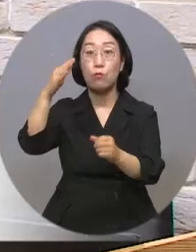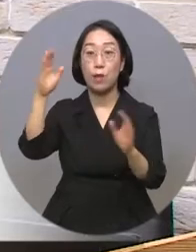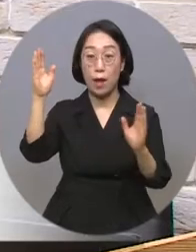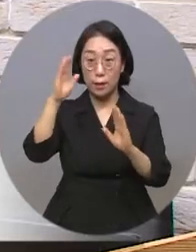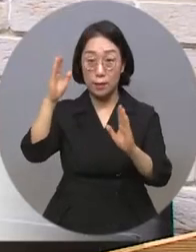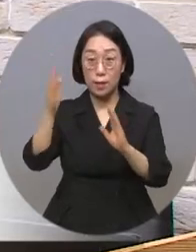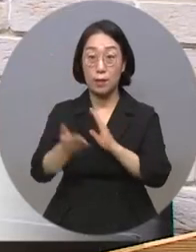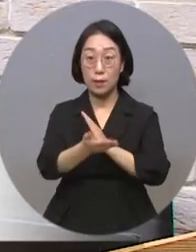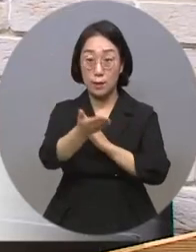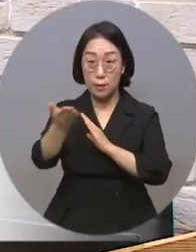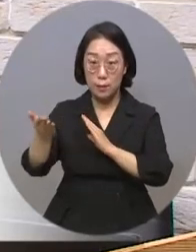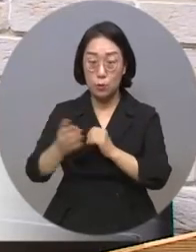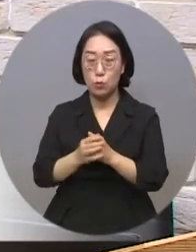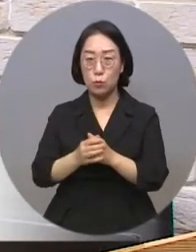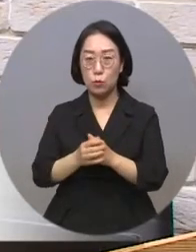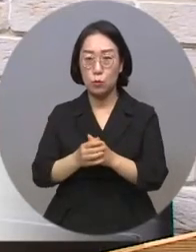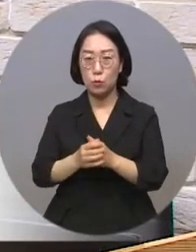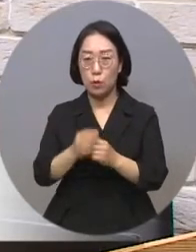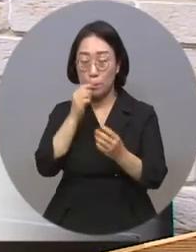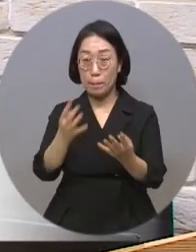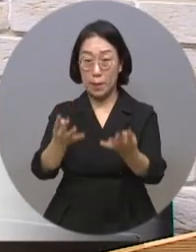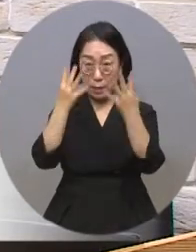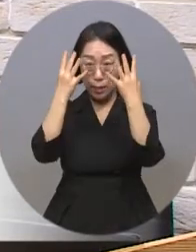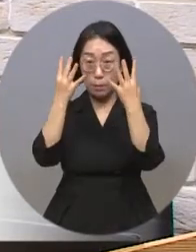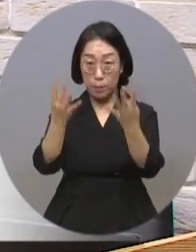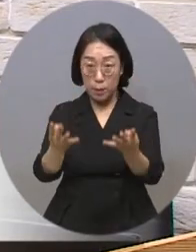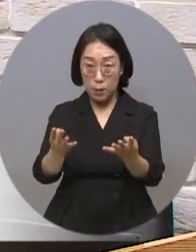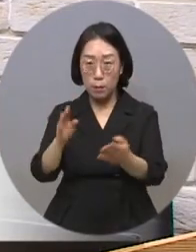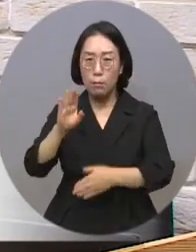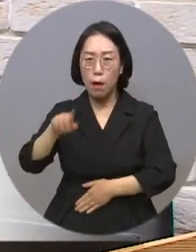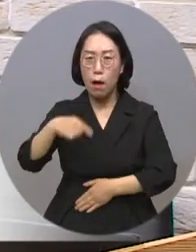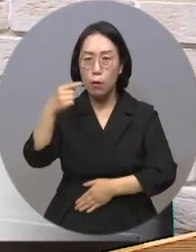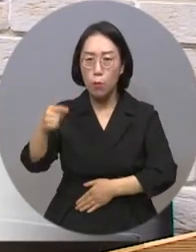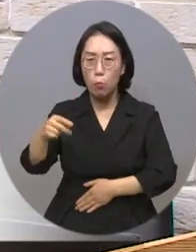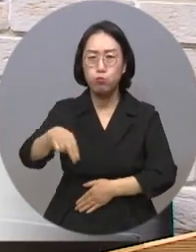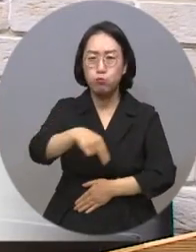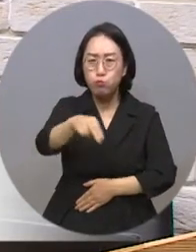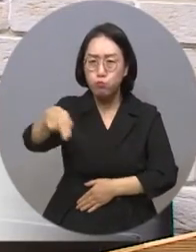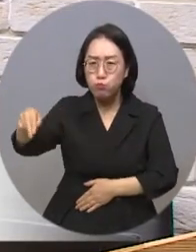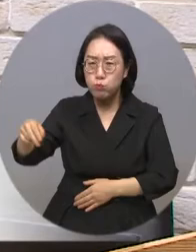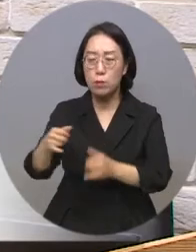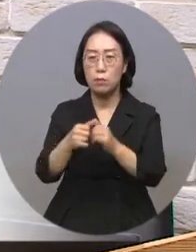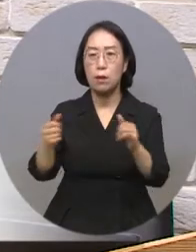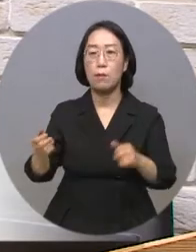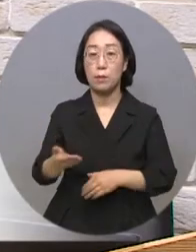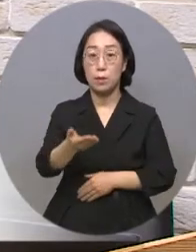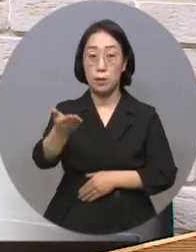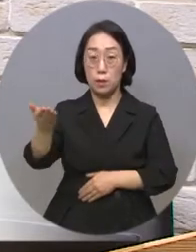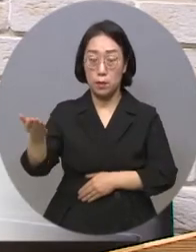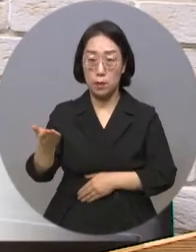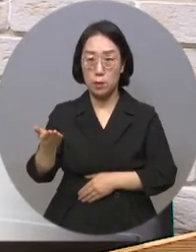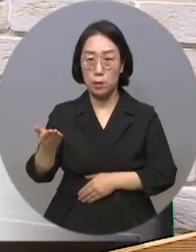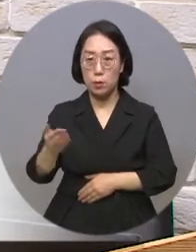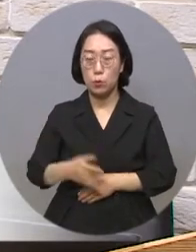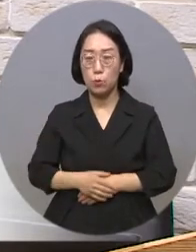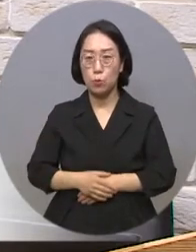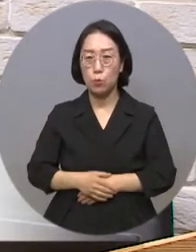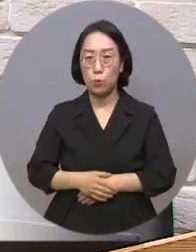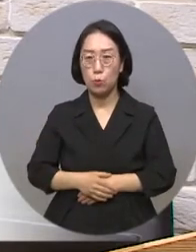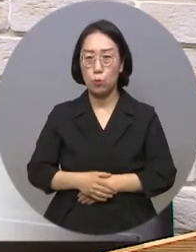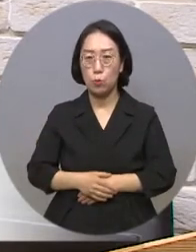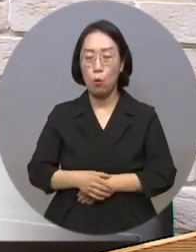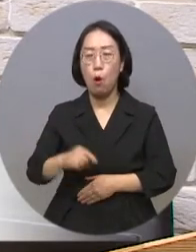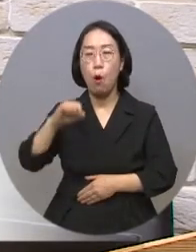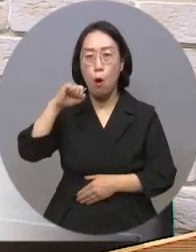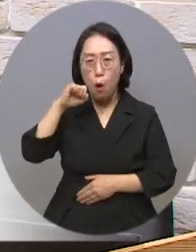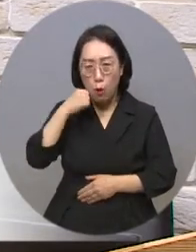또 교도소에서 나와가지고 갈 데 없는 분들, 또 소외된